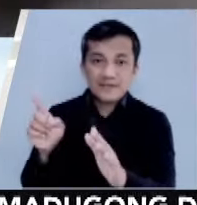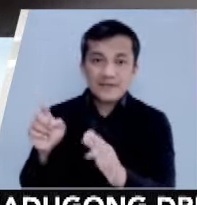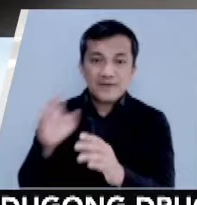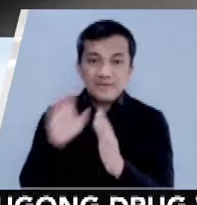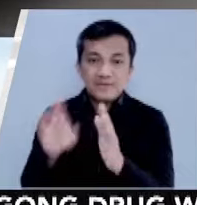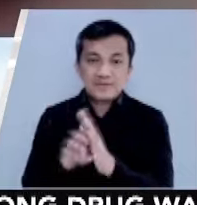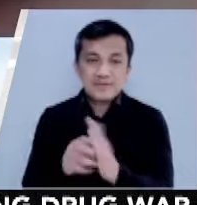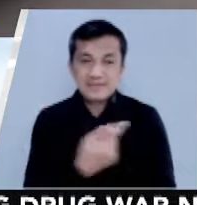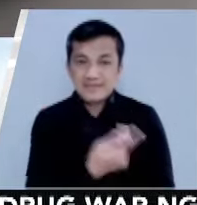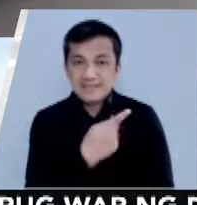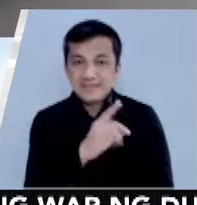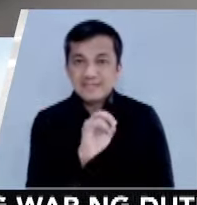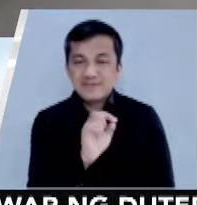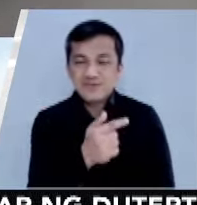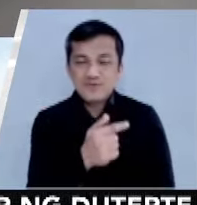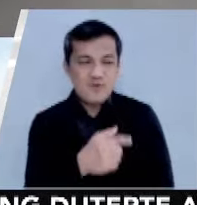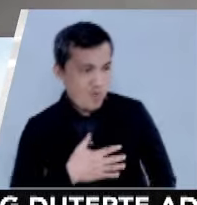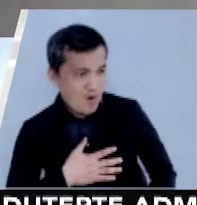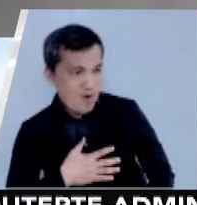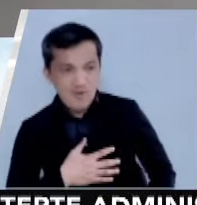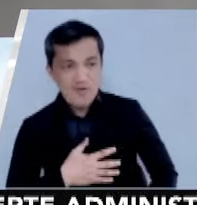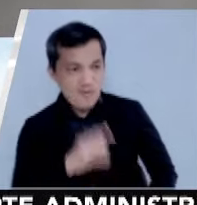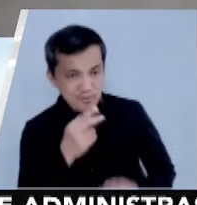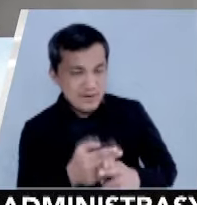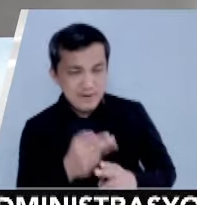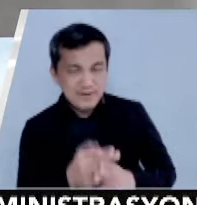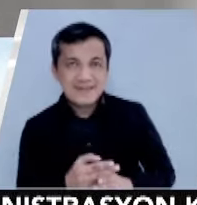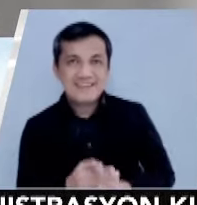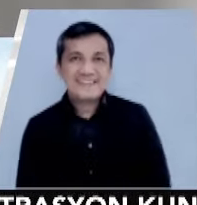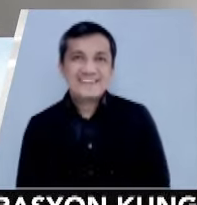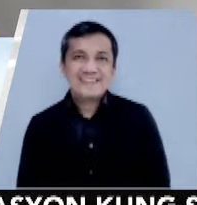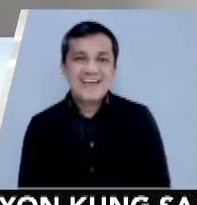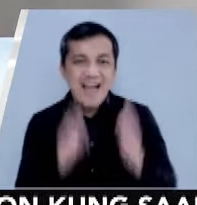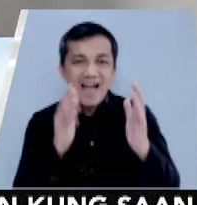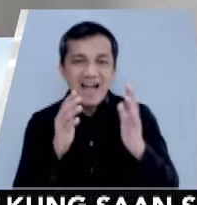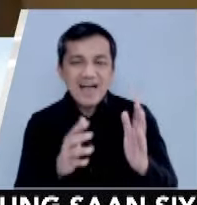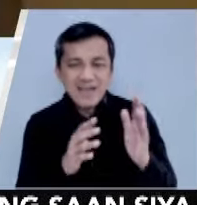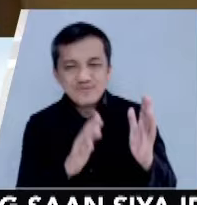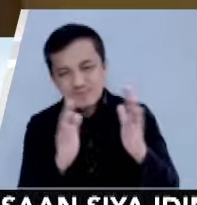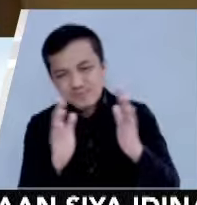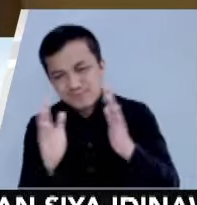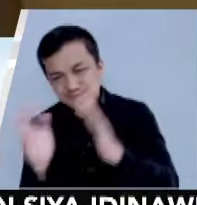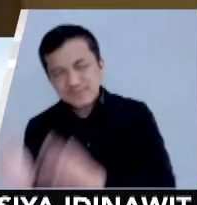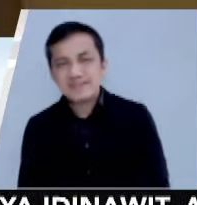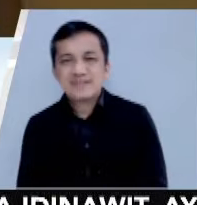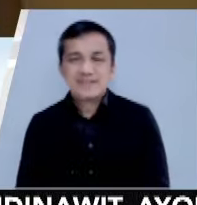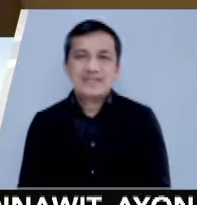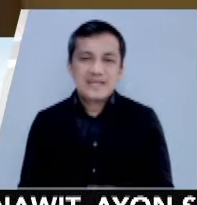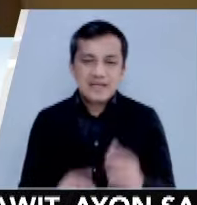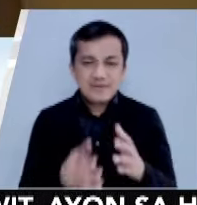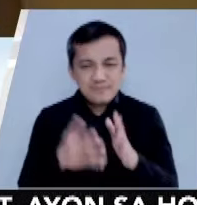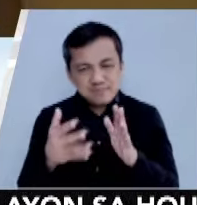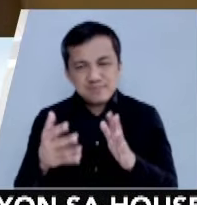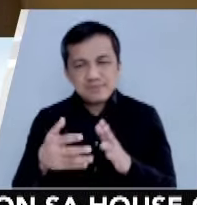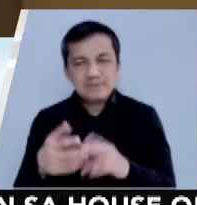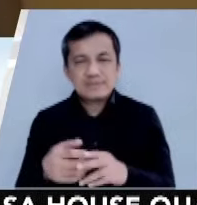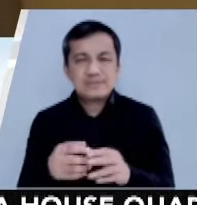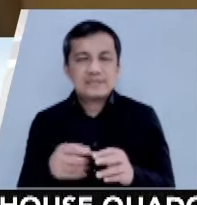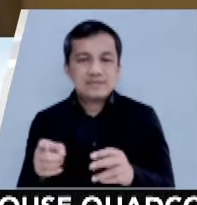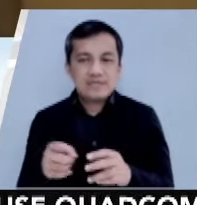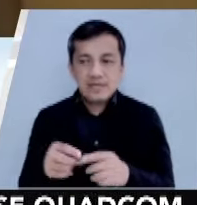Sabi yung, wow, what's your name? Humaba yung kwentuhan namin kung paano namin sinood. Sinend ko yung photo sa group